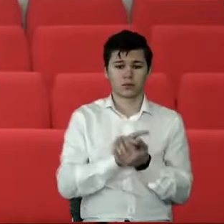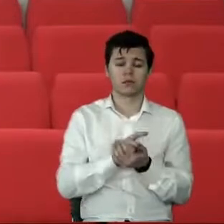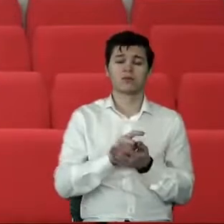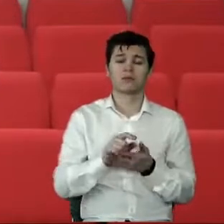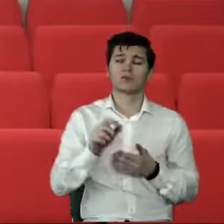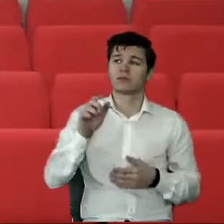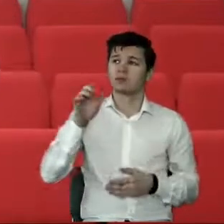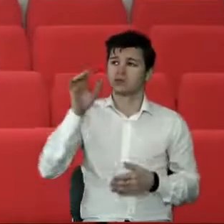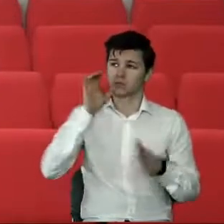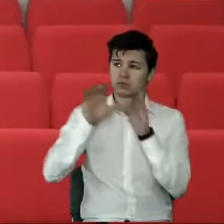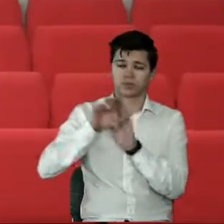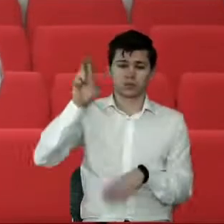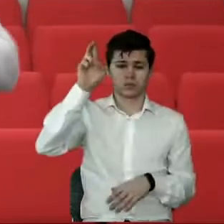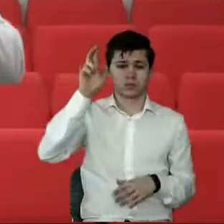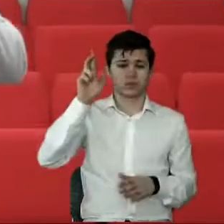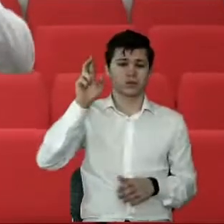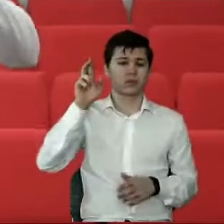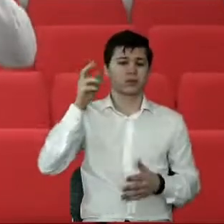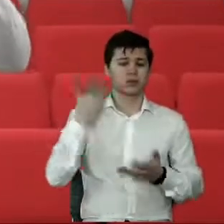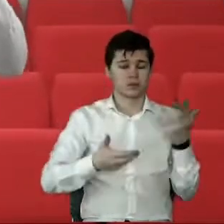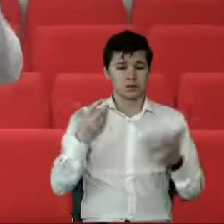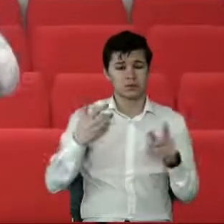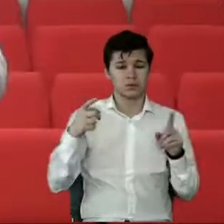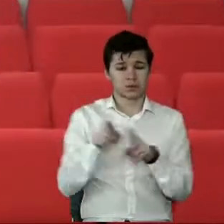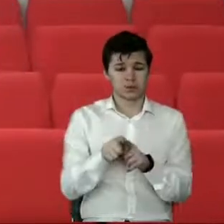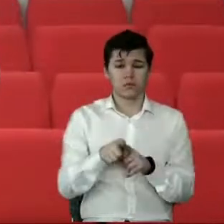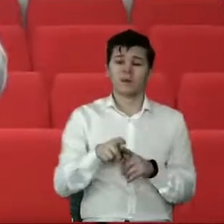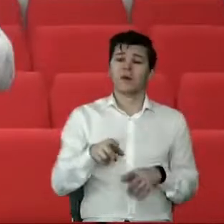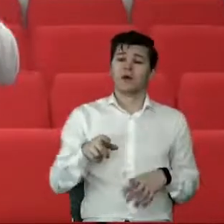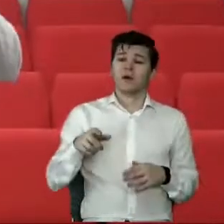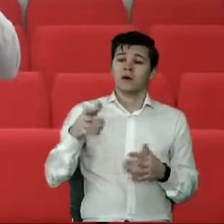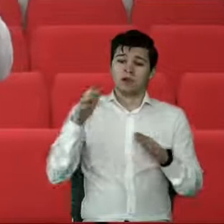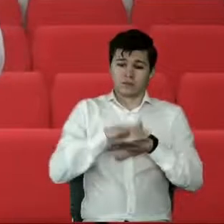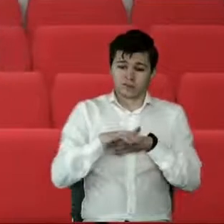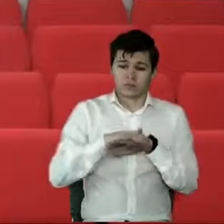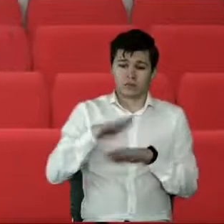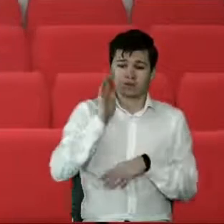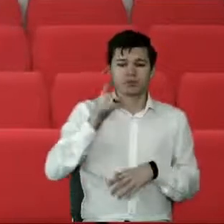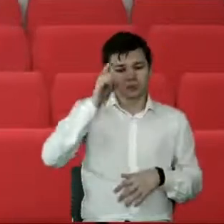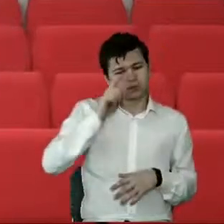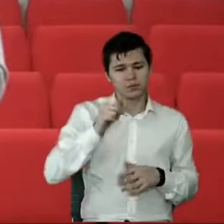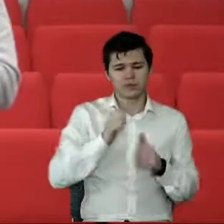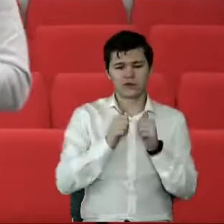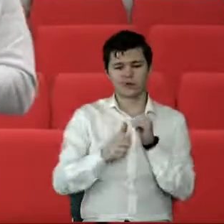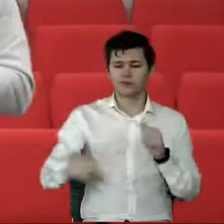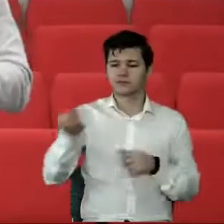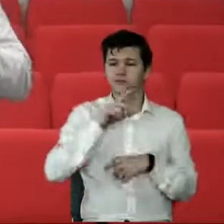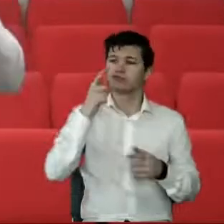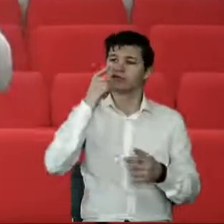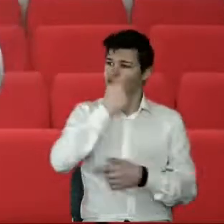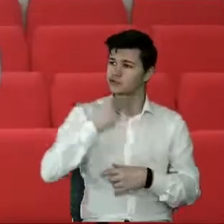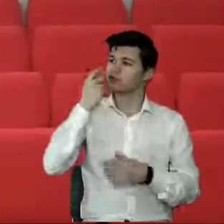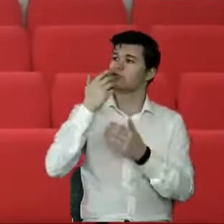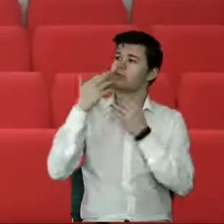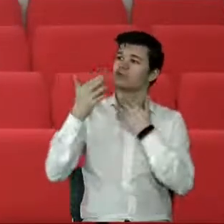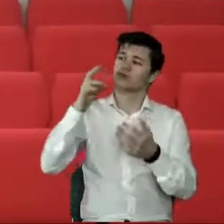Бога, который не нужно наставлять, который каждый знает, что такое Господь, который каждый знает, что такое вера, который каждым знает, что